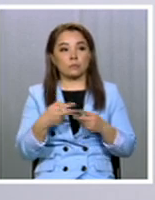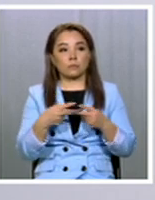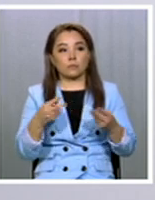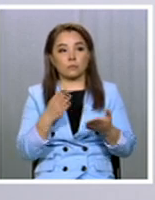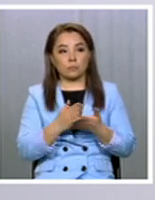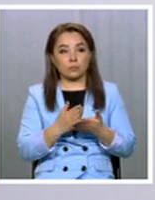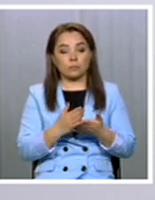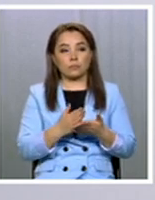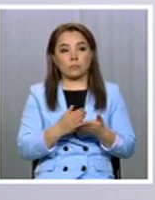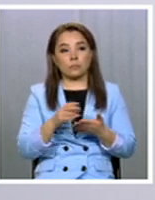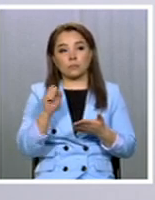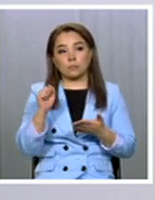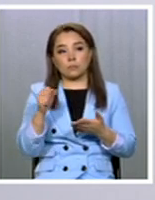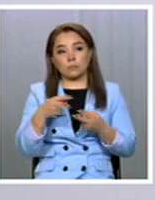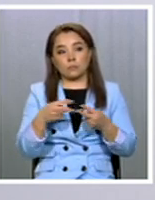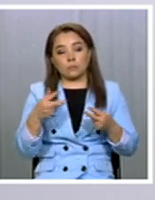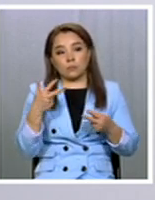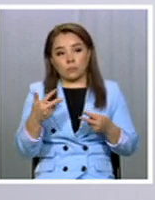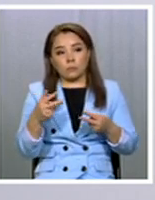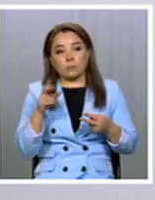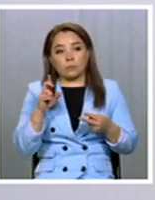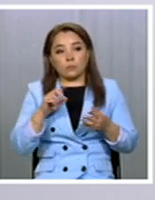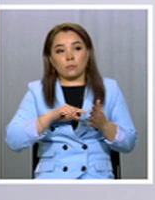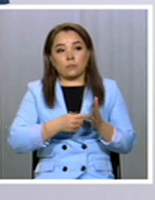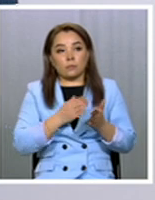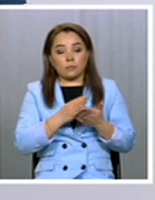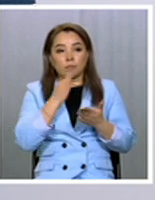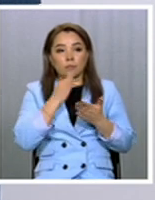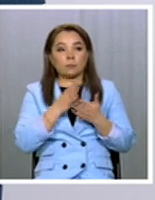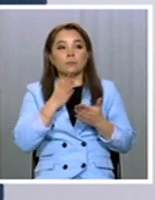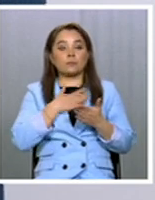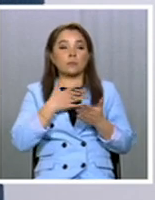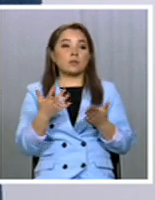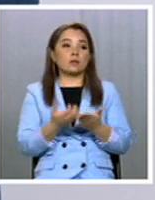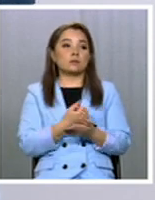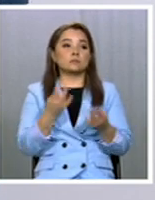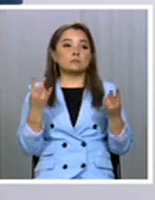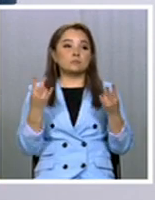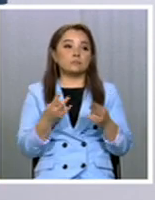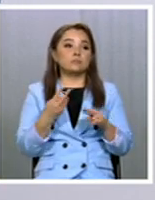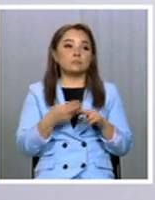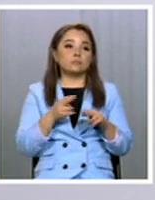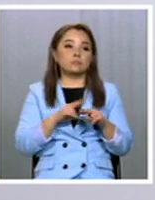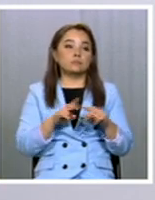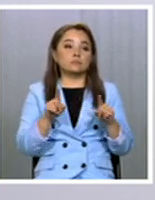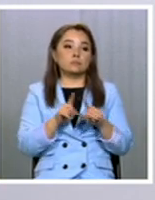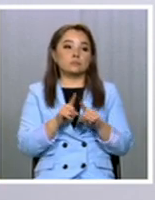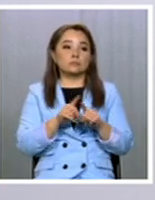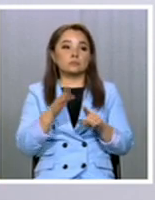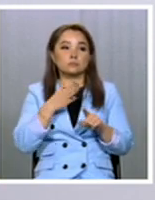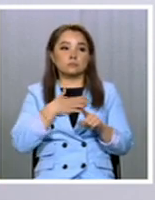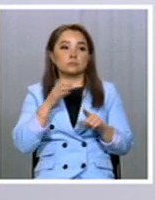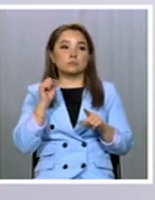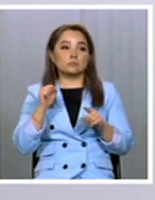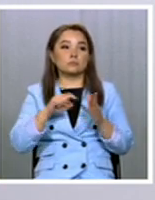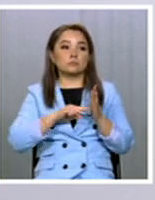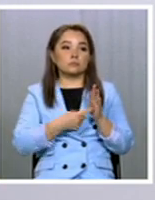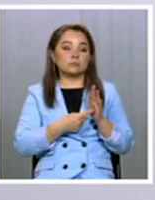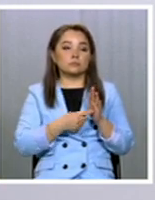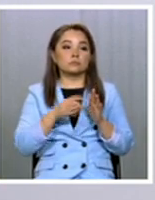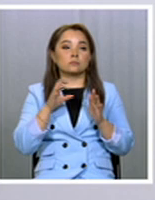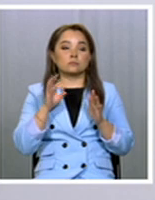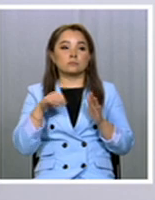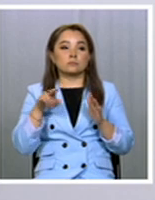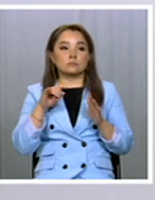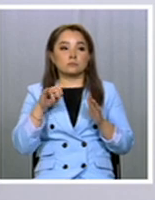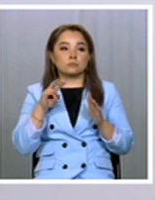ординатасы 3-ке тең болсын, онда Б нүктесінің ординатасын бізге табу керек. Ол үшін А нүктесінің ординатысы үшке тең